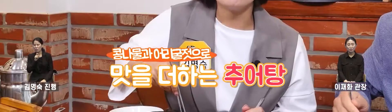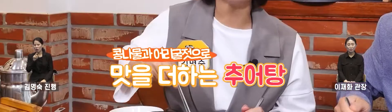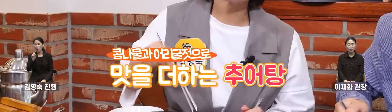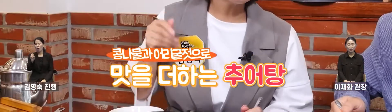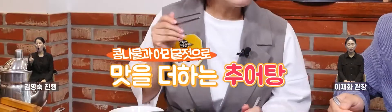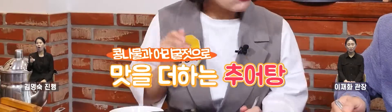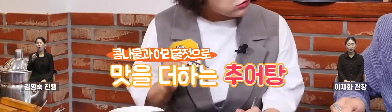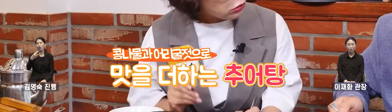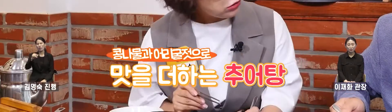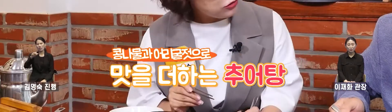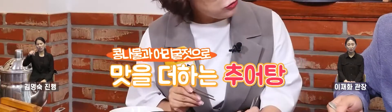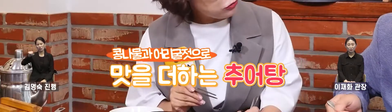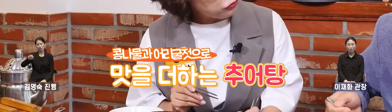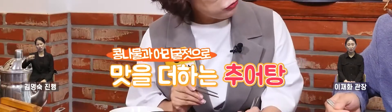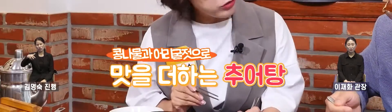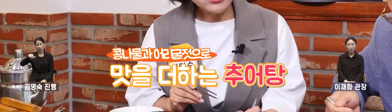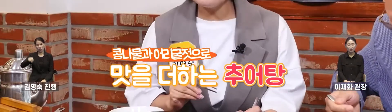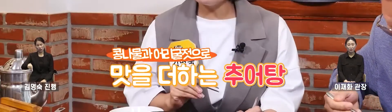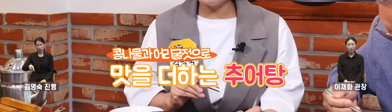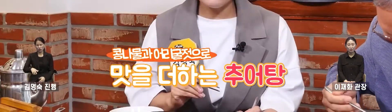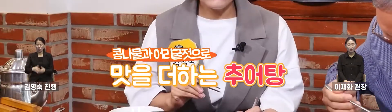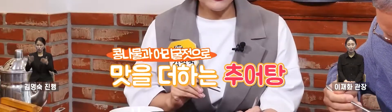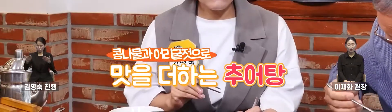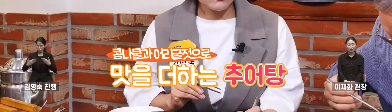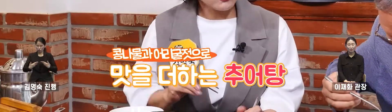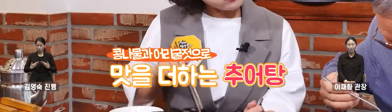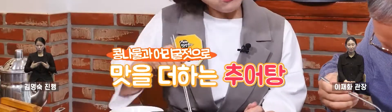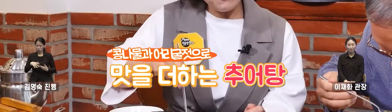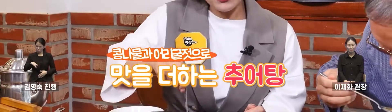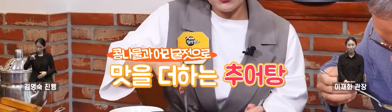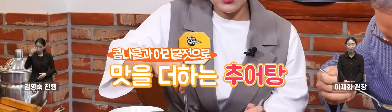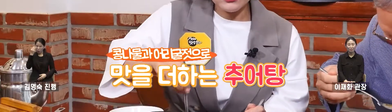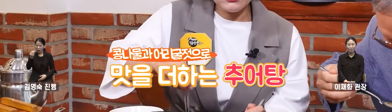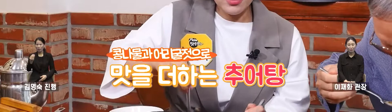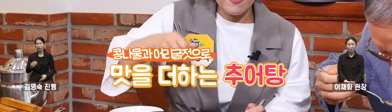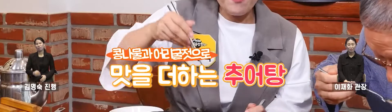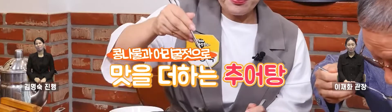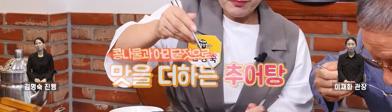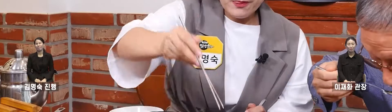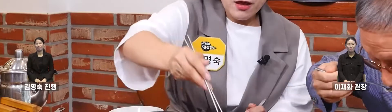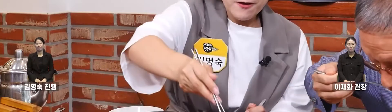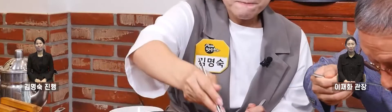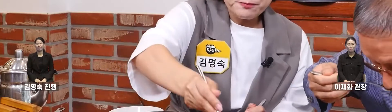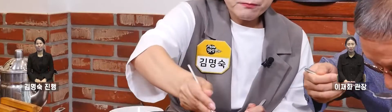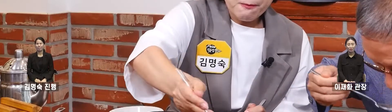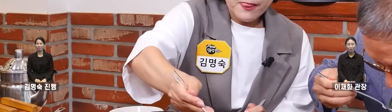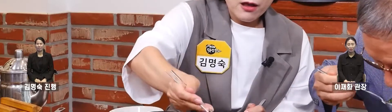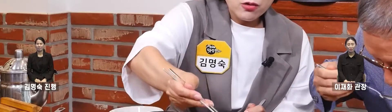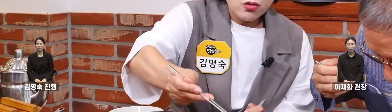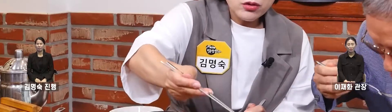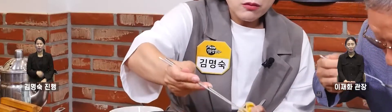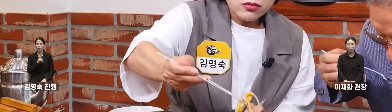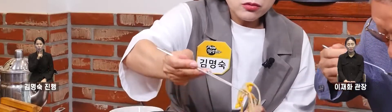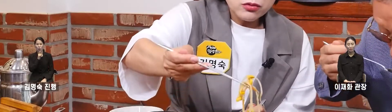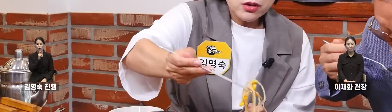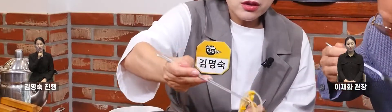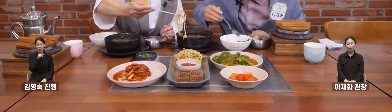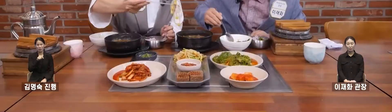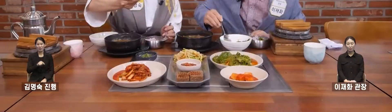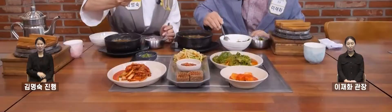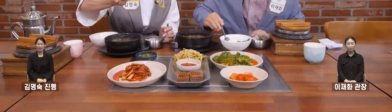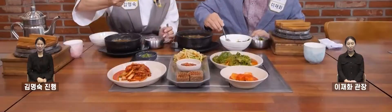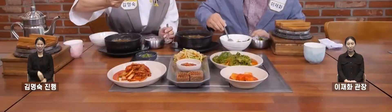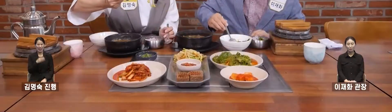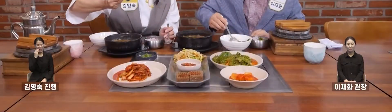콩나물하고 어리굴젓을 주시는 데는 또 처음 보는 것 같은데 아. 네. 콩나물도